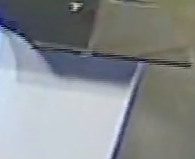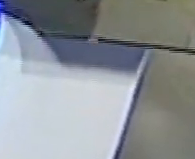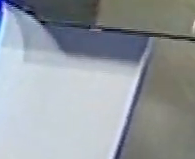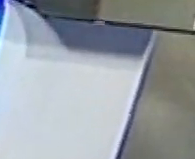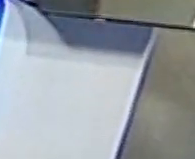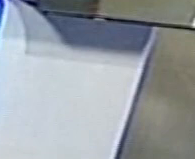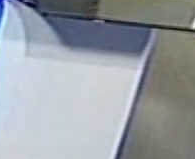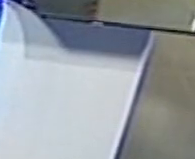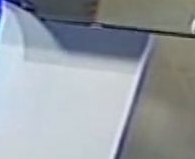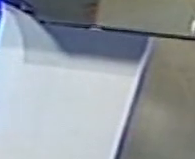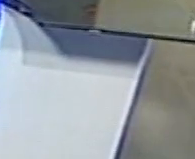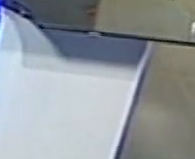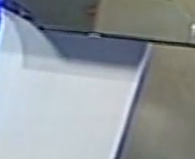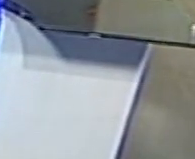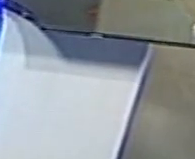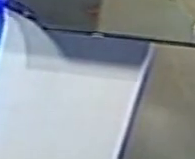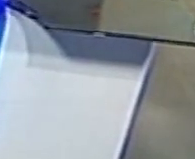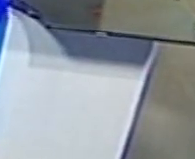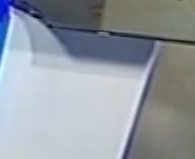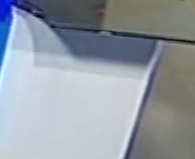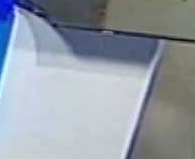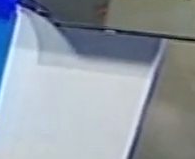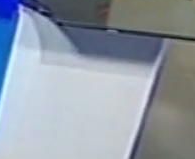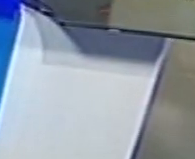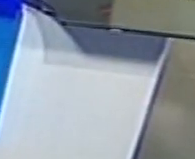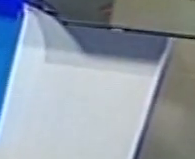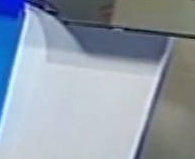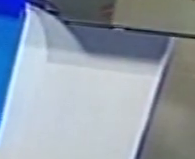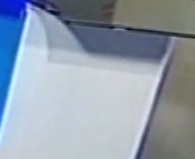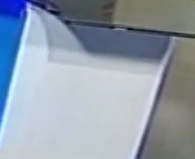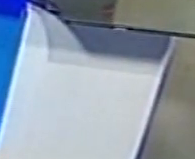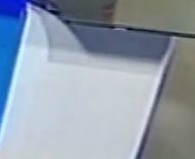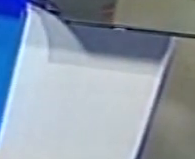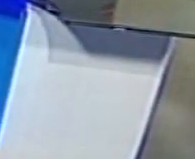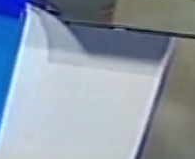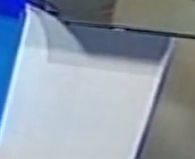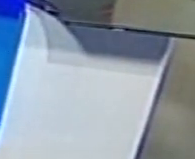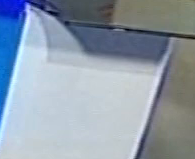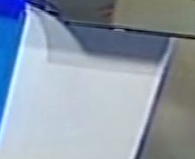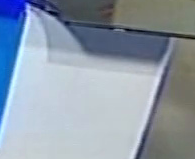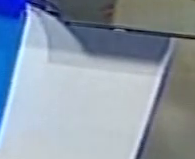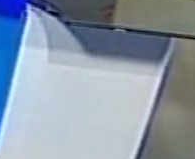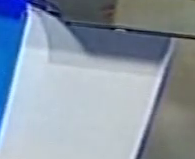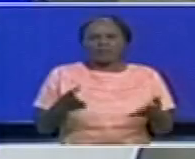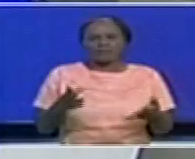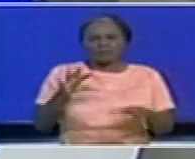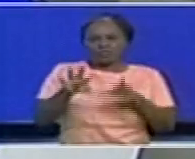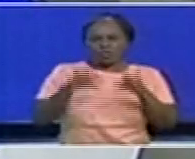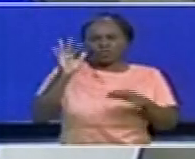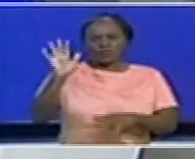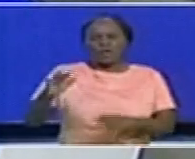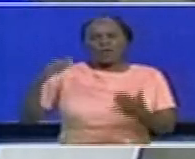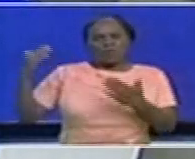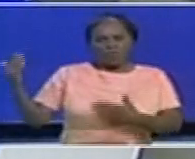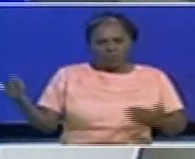Marhaba, ni furaha iliyoje kuweza kujiunga nawe sana wakati kama huu. Papa hapa kwenye taarifa za KTN Leo chaguo lako. Karibu